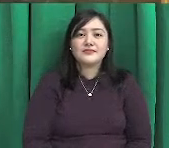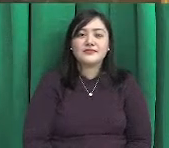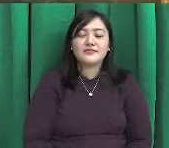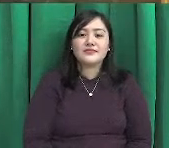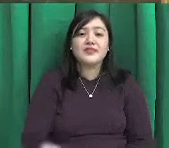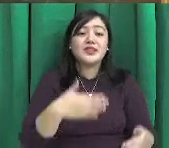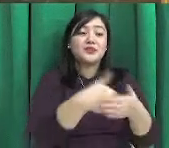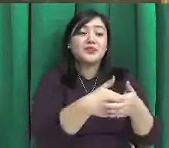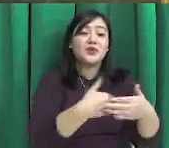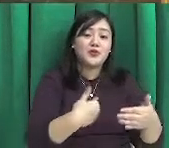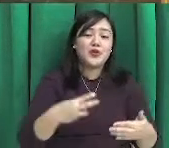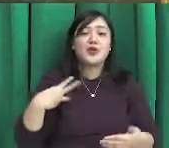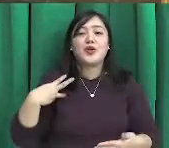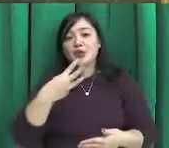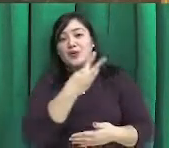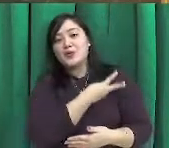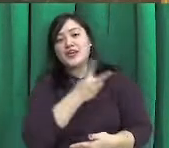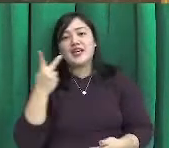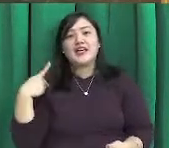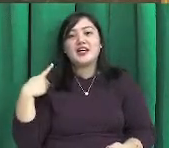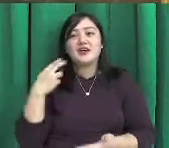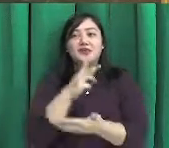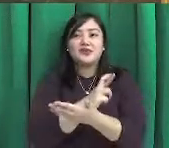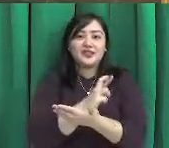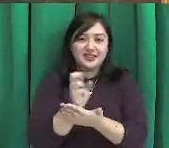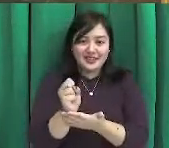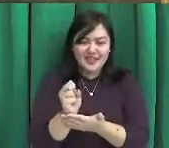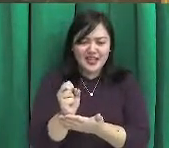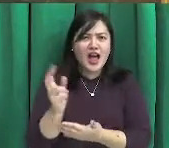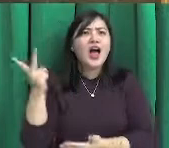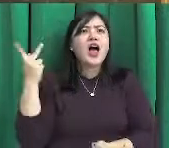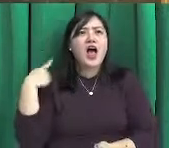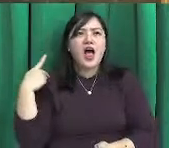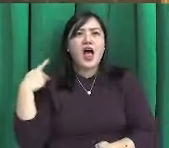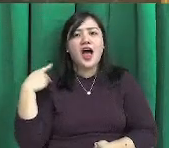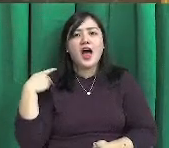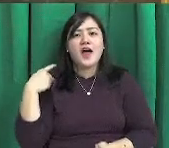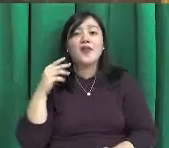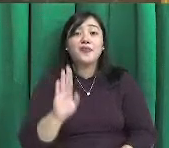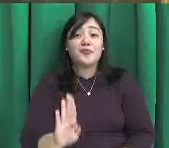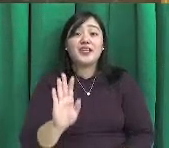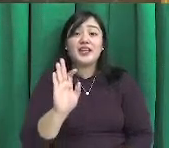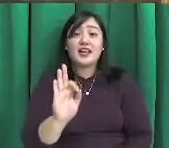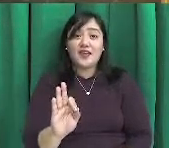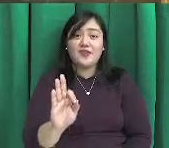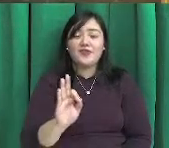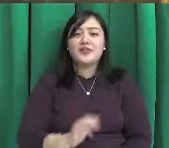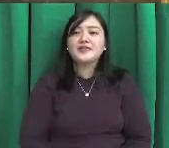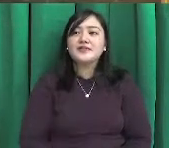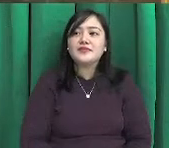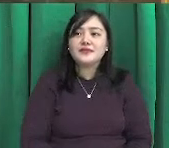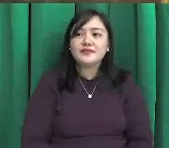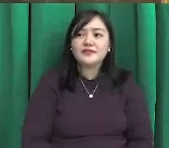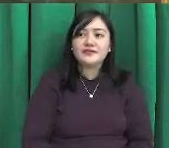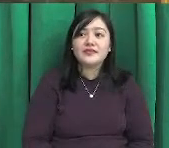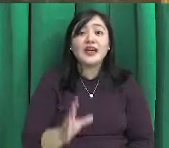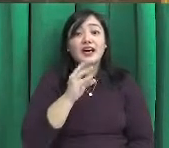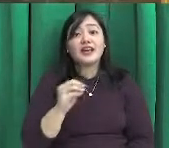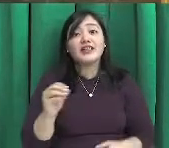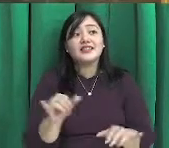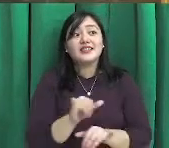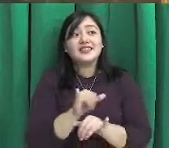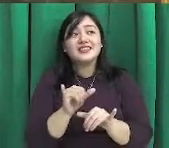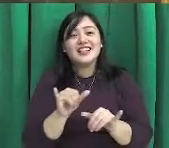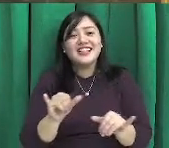kami. Oh. Yun naman po yung ano. Na-present? Present po. Oo. Oh. Wow! At meron din po siya. Bakit